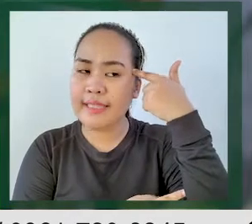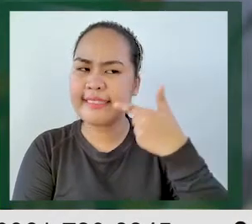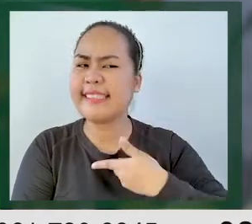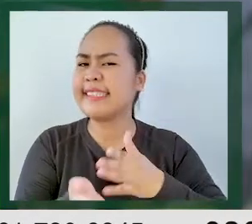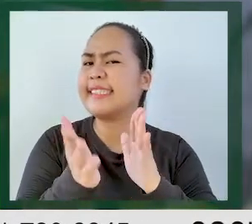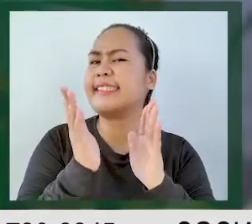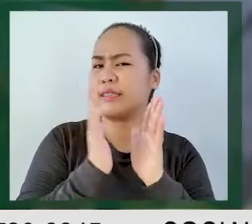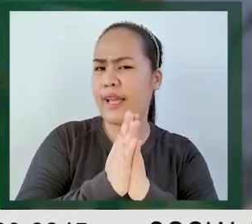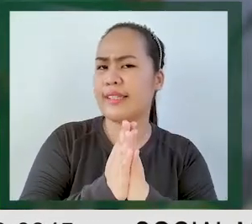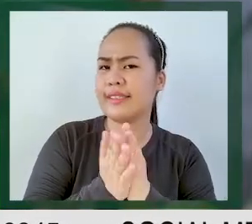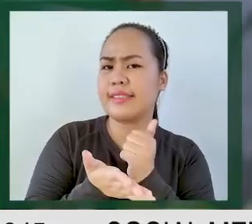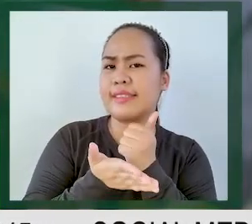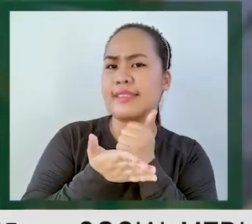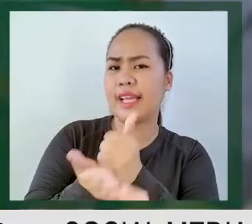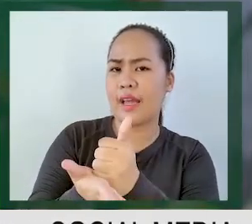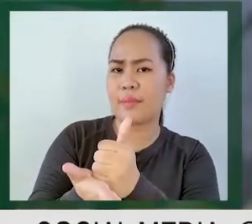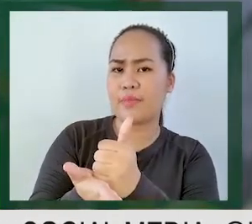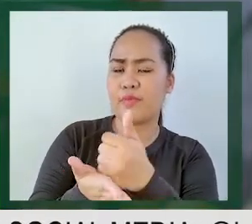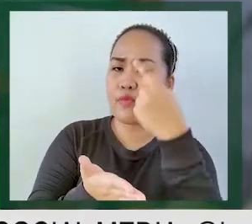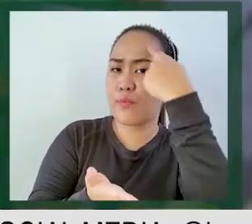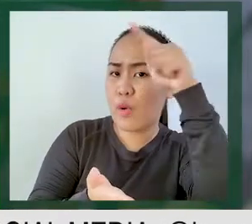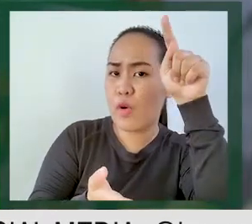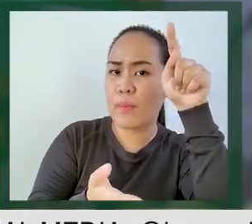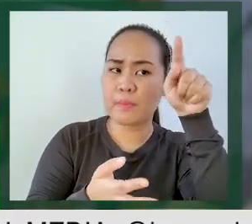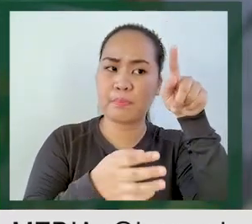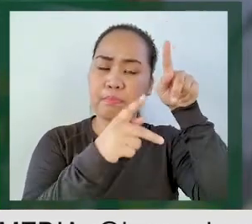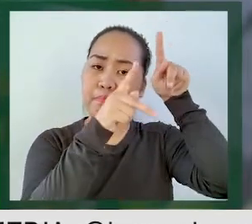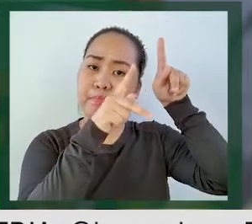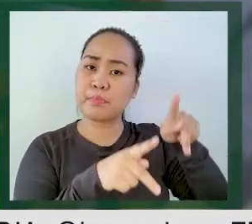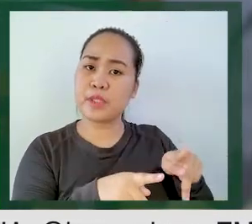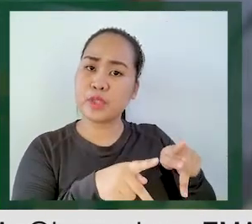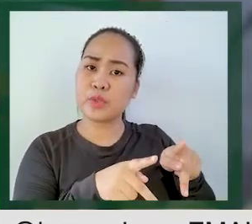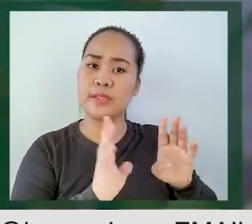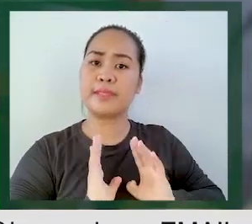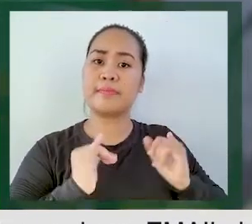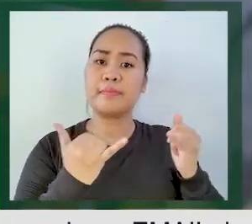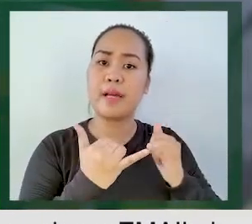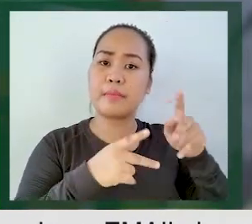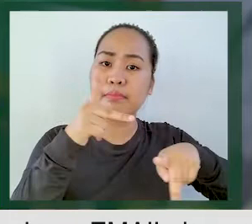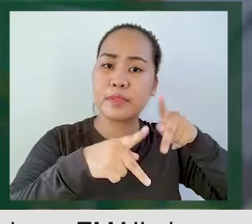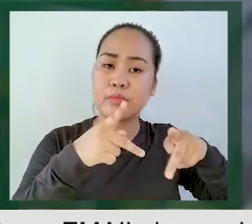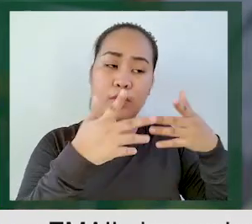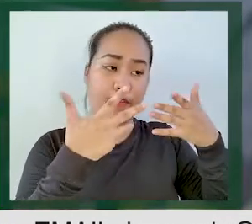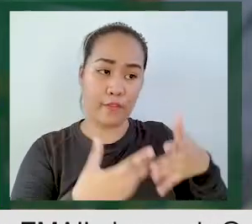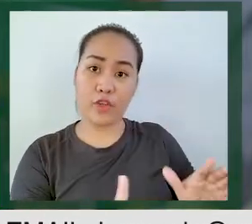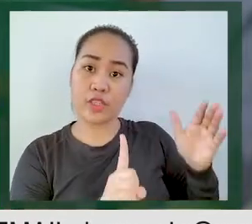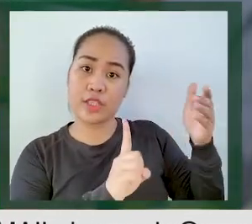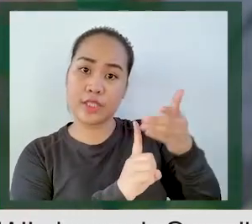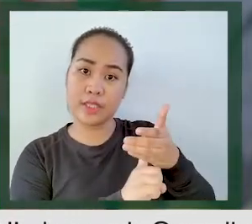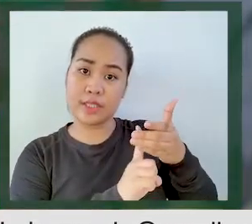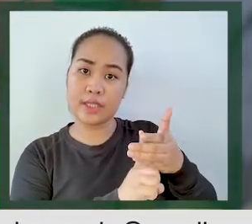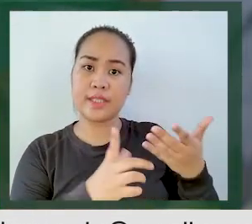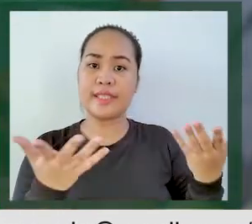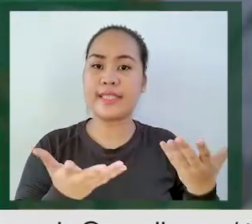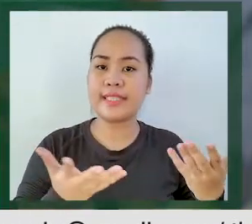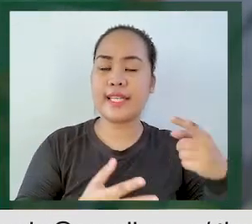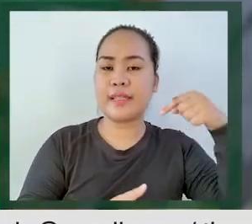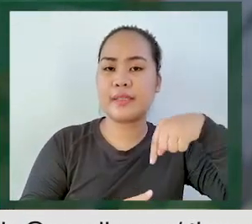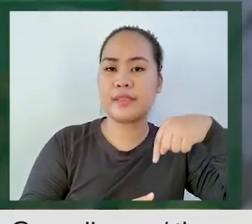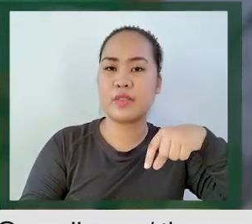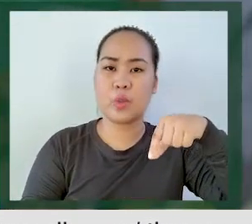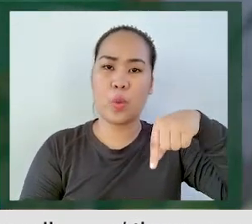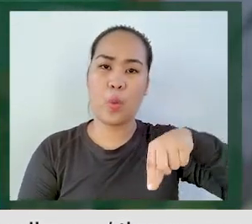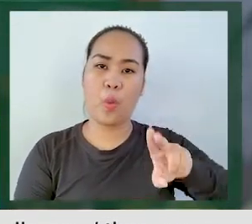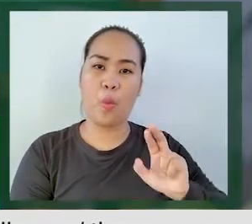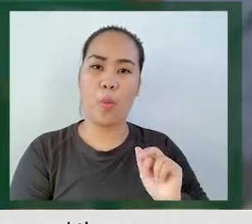kanilang quarantine, no? Sa mga quarantine facilities natin, whether it's Rizal High, yung mga ilang government